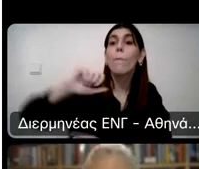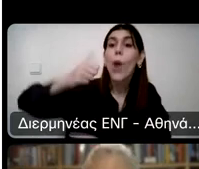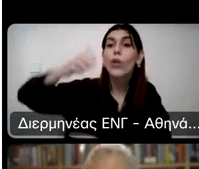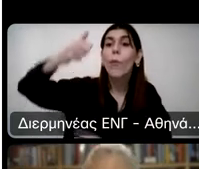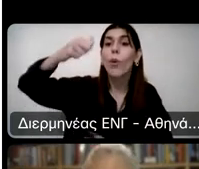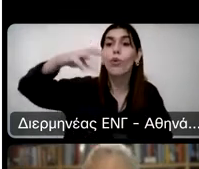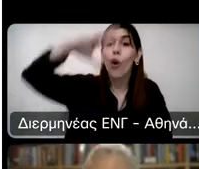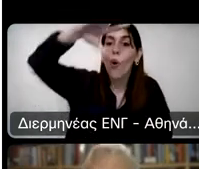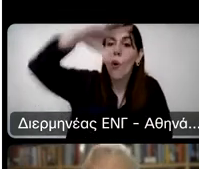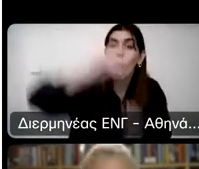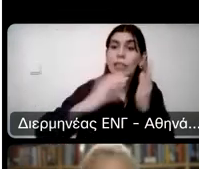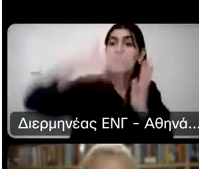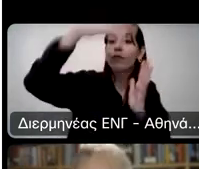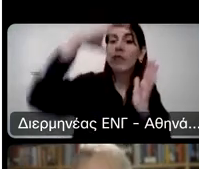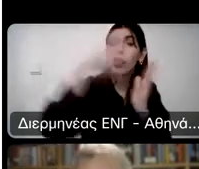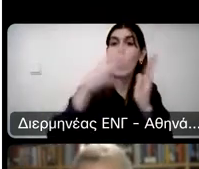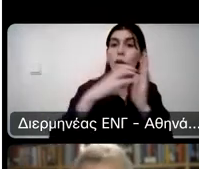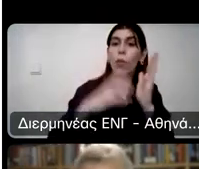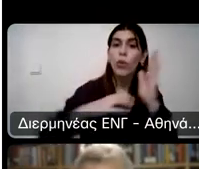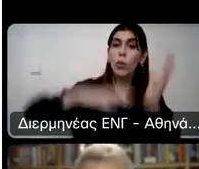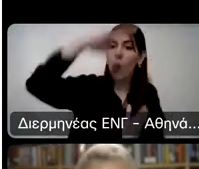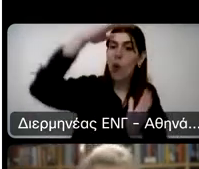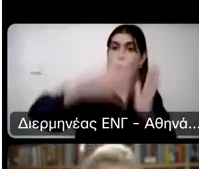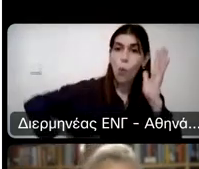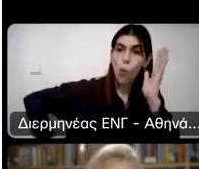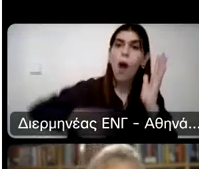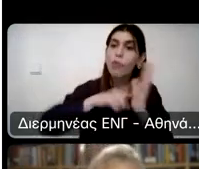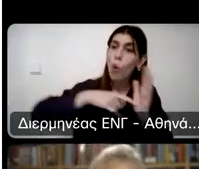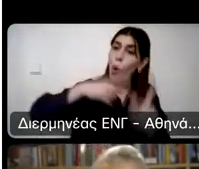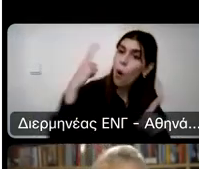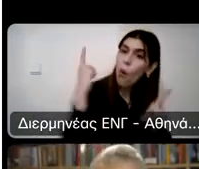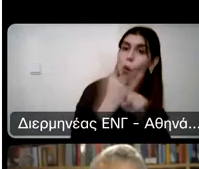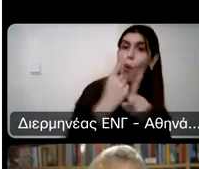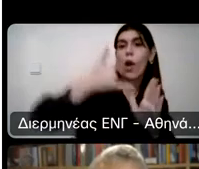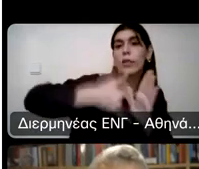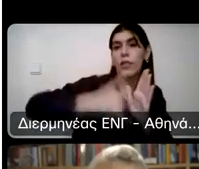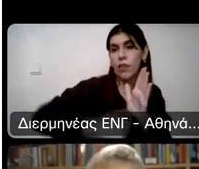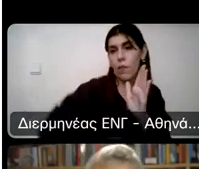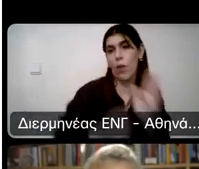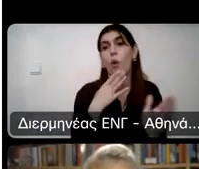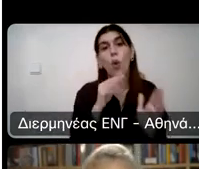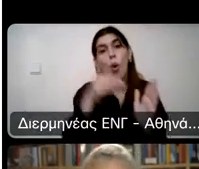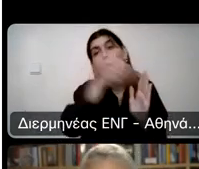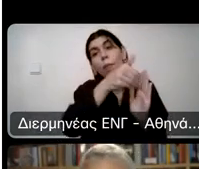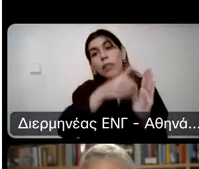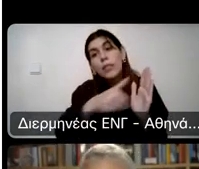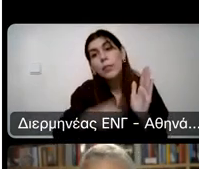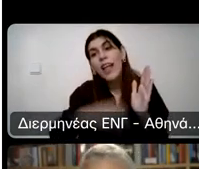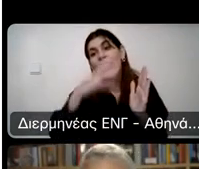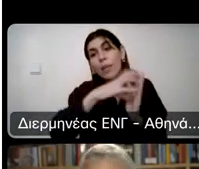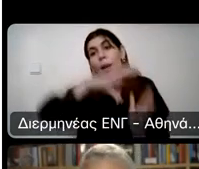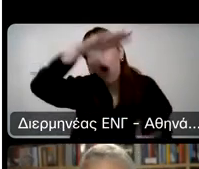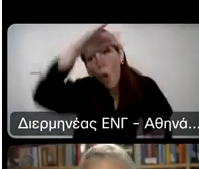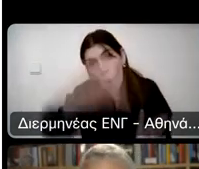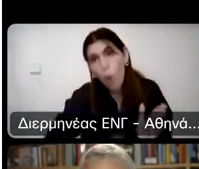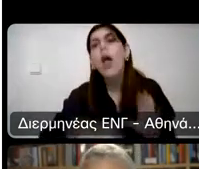να χαρακτηριστεί ως εξειδικευμένο, καθώς περιέχει κείμενα που αναφέρονται ειδικά στο μεταναστευτικό προσφυγικό ζήτημα.